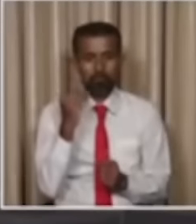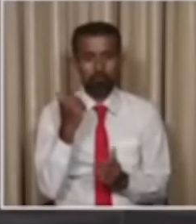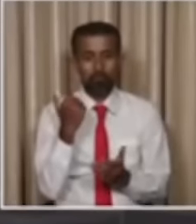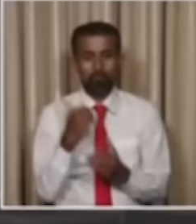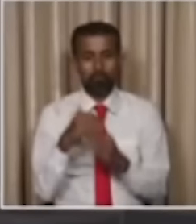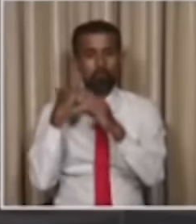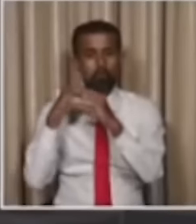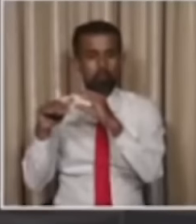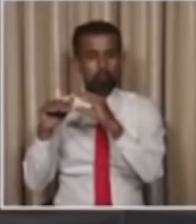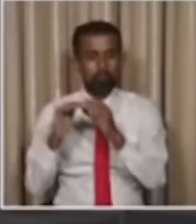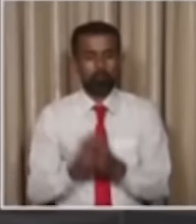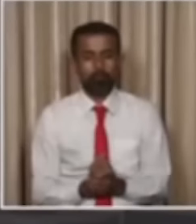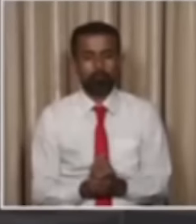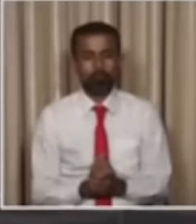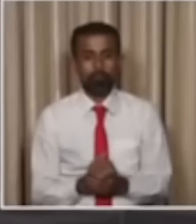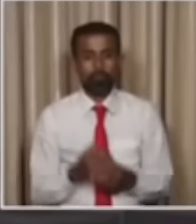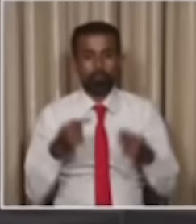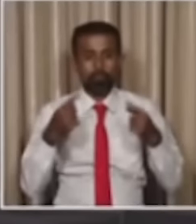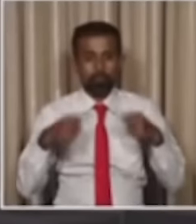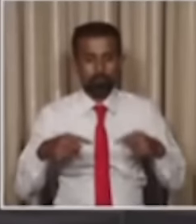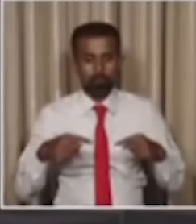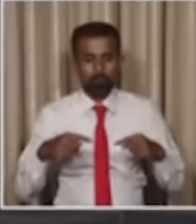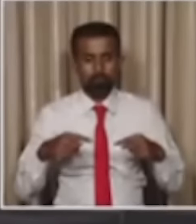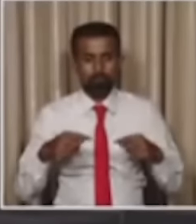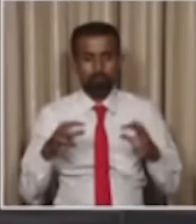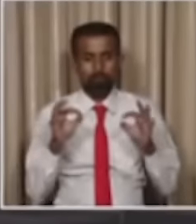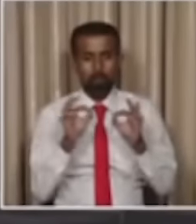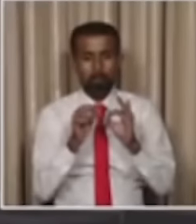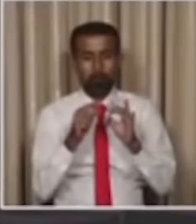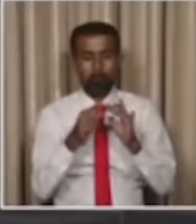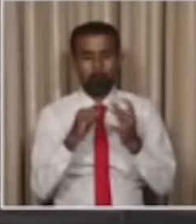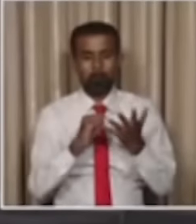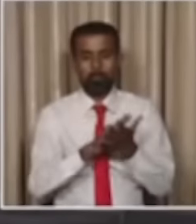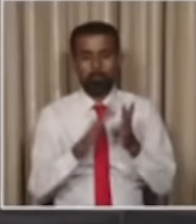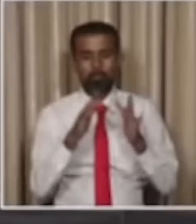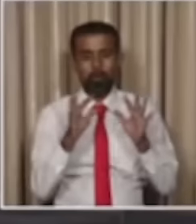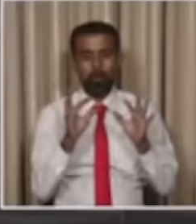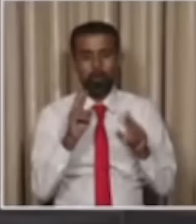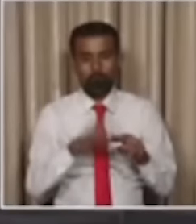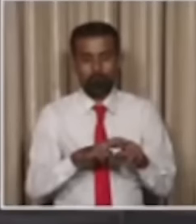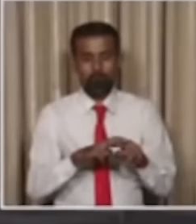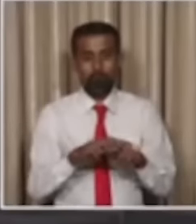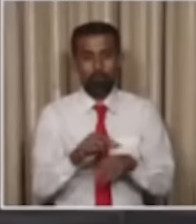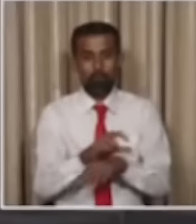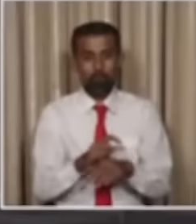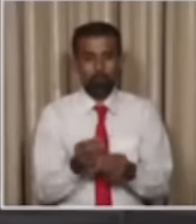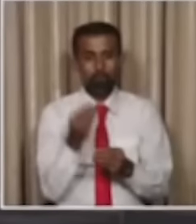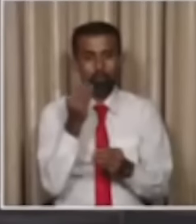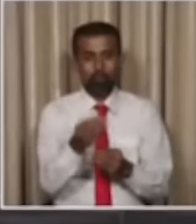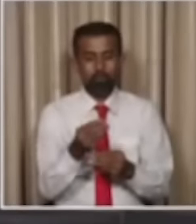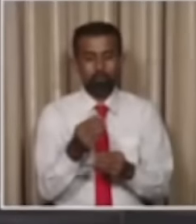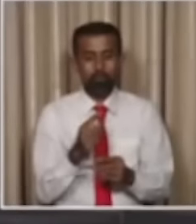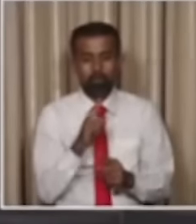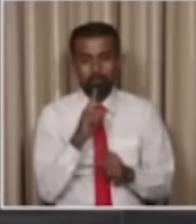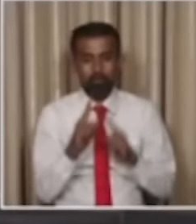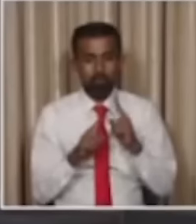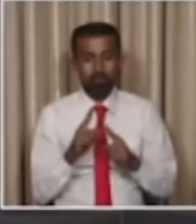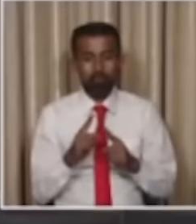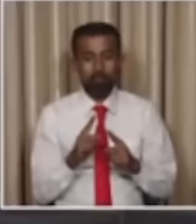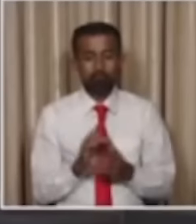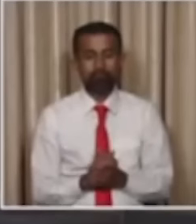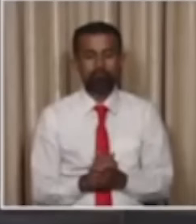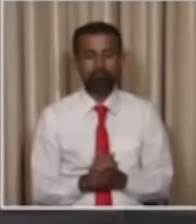එක. ඊට පස්සේ බිෂප්ස් කොන්ෆරන්ස් එකට දුන්න එක. ඉතින් මං කියාගෙන ආවේ ඊට පස්සේ මම